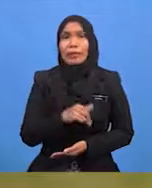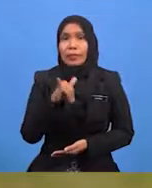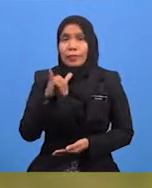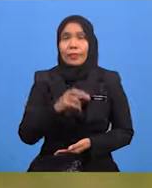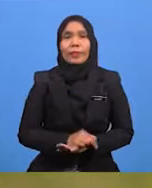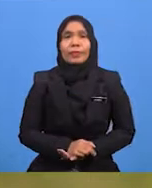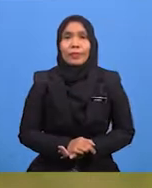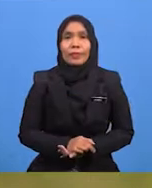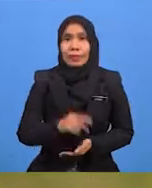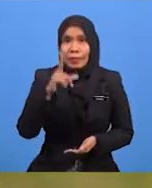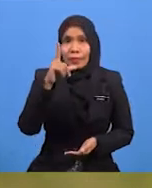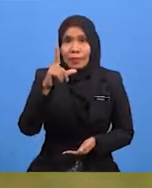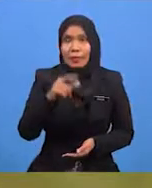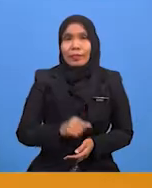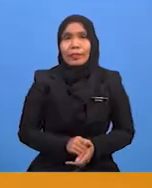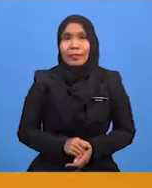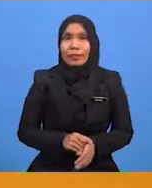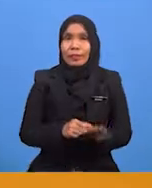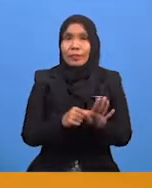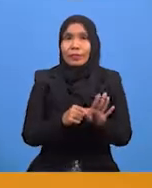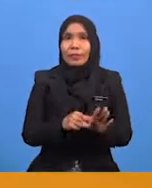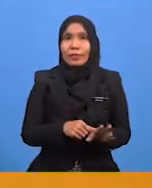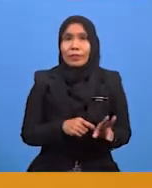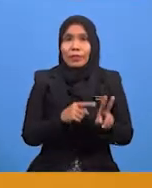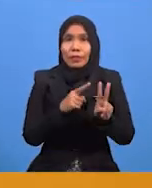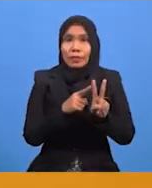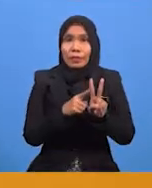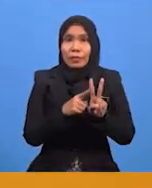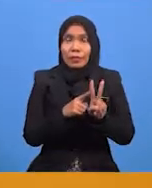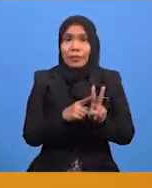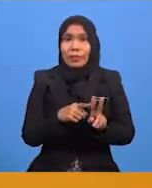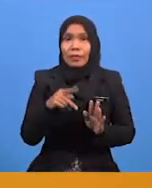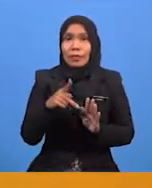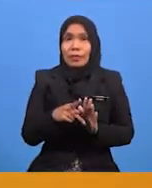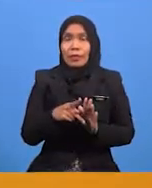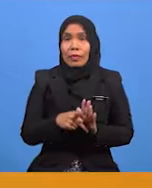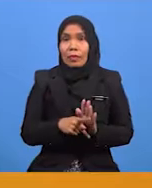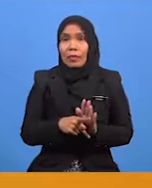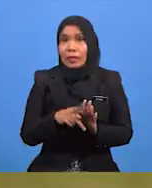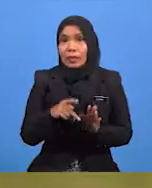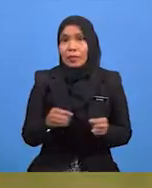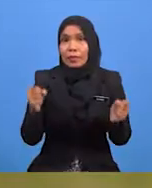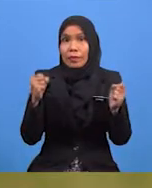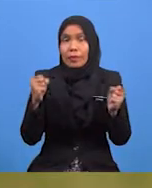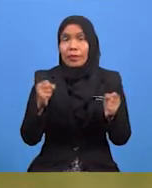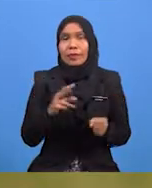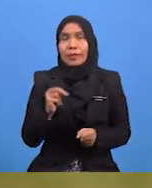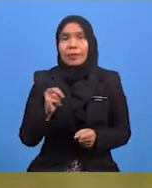Seterusnya kita lihat pula nilai yang kedua, iaitu nilai keberanian.